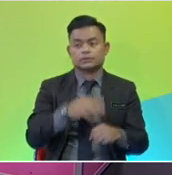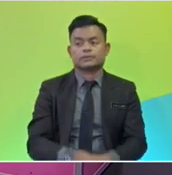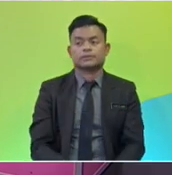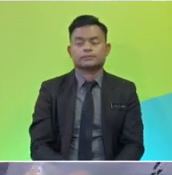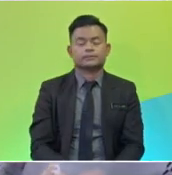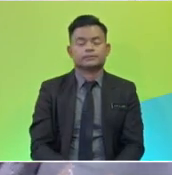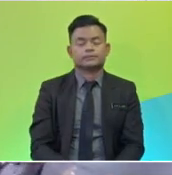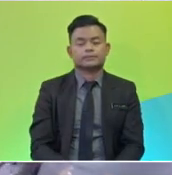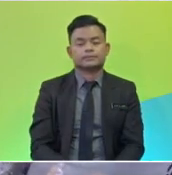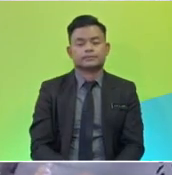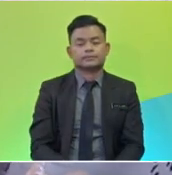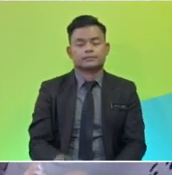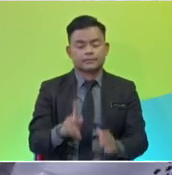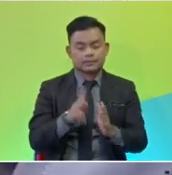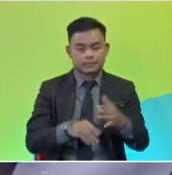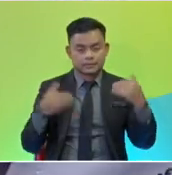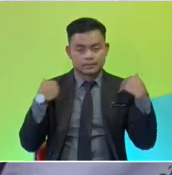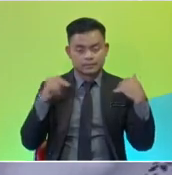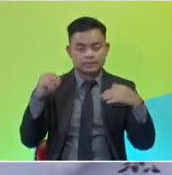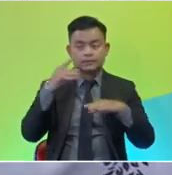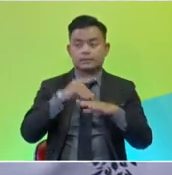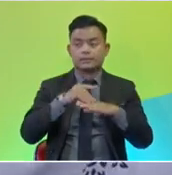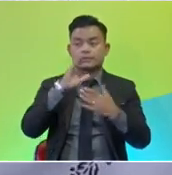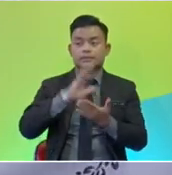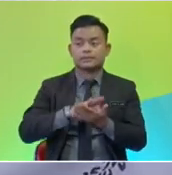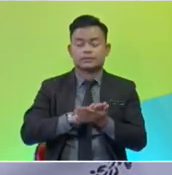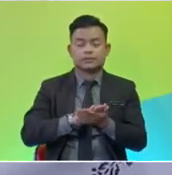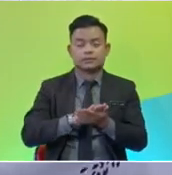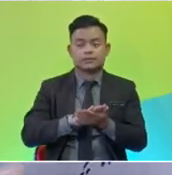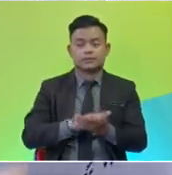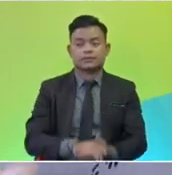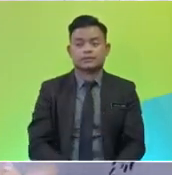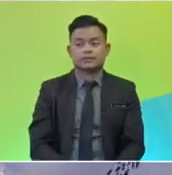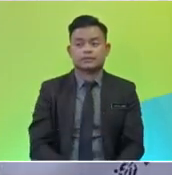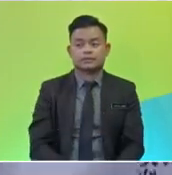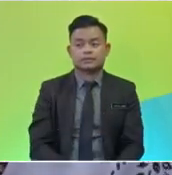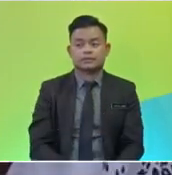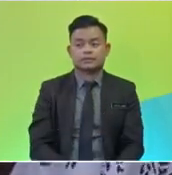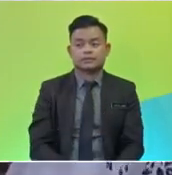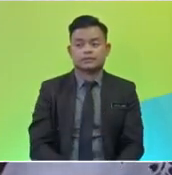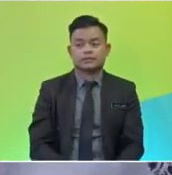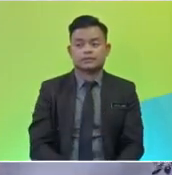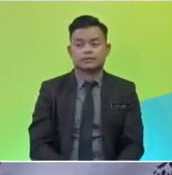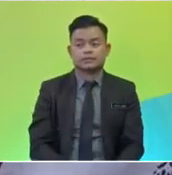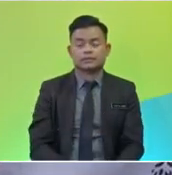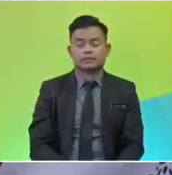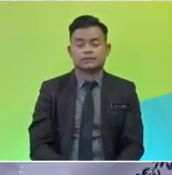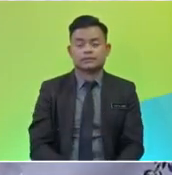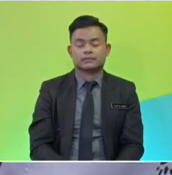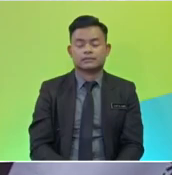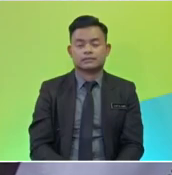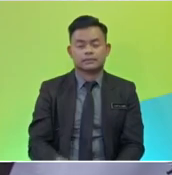ini situasinya di rumah di rumah di sekolah bukan di rumah okey ini di sekolah betul sekolah sebab murid